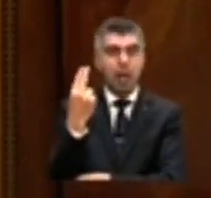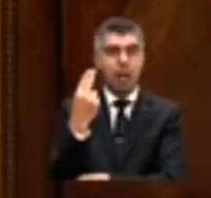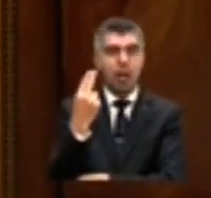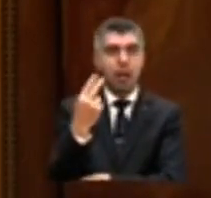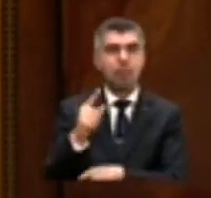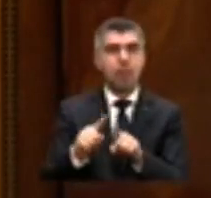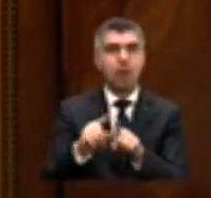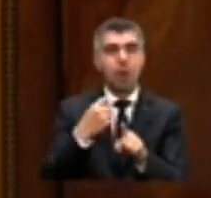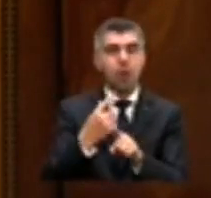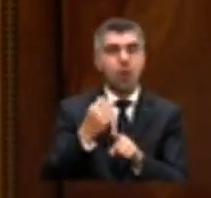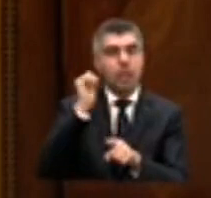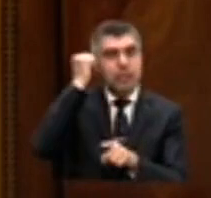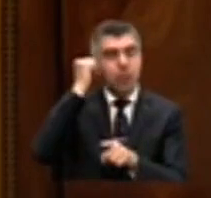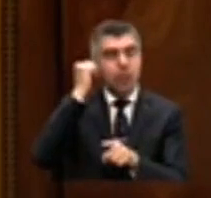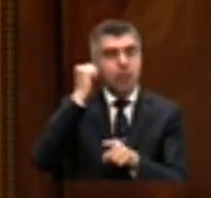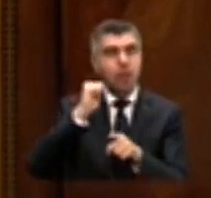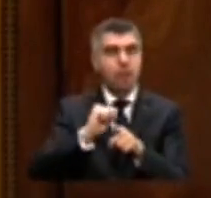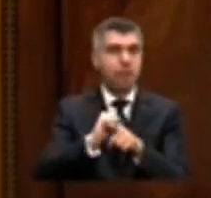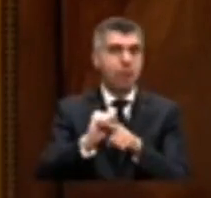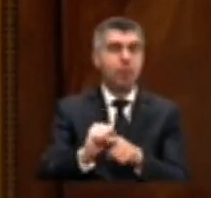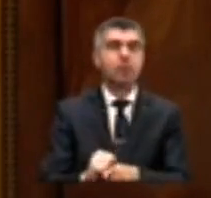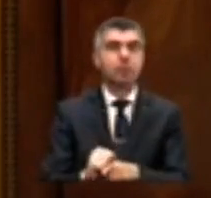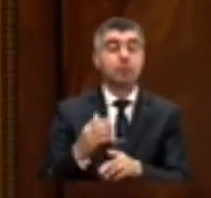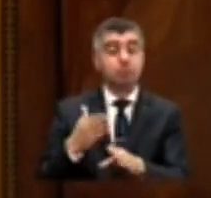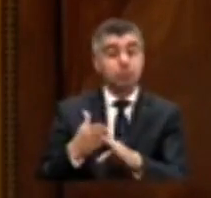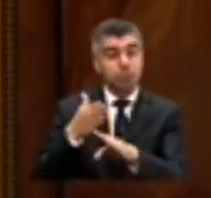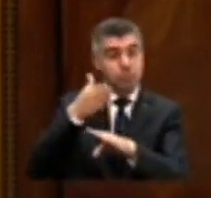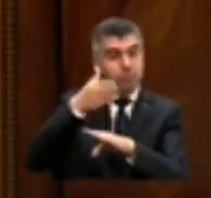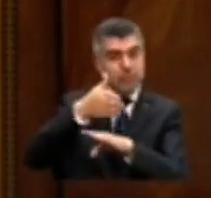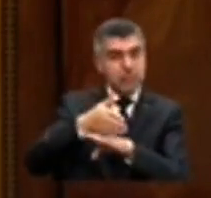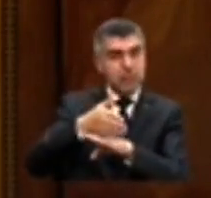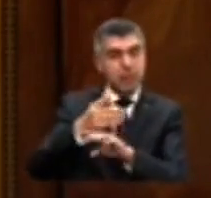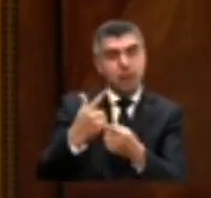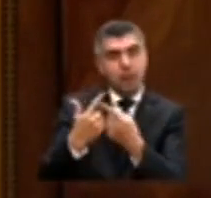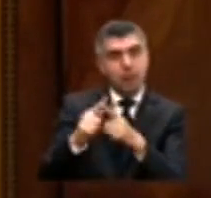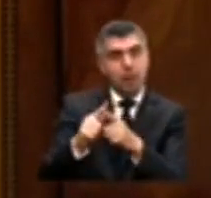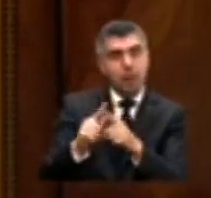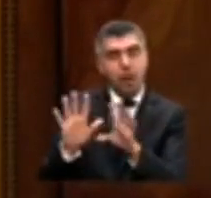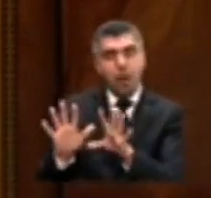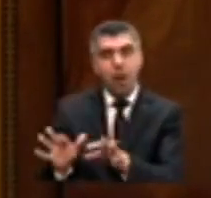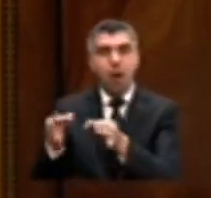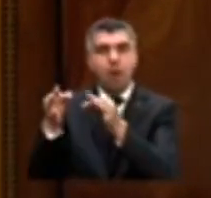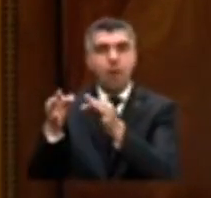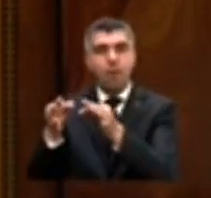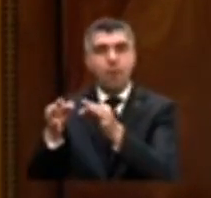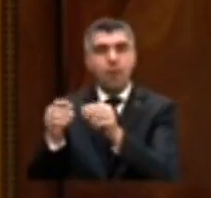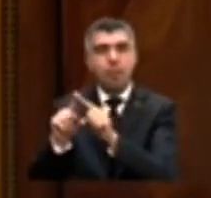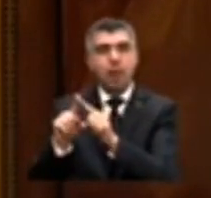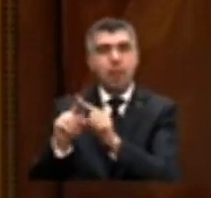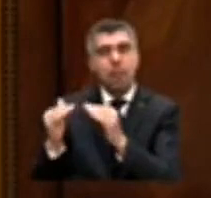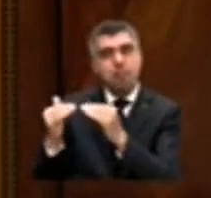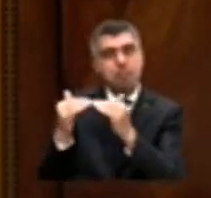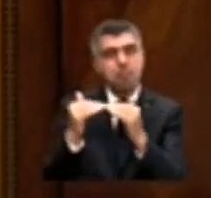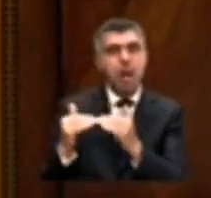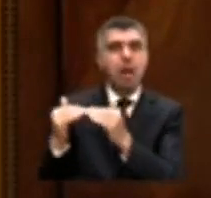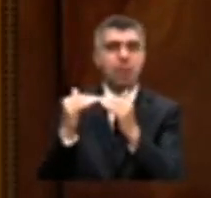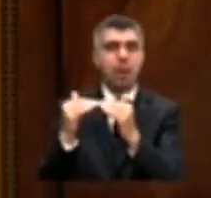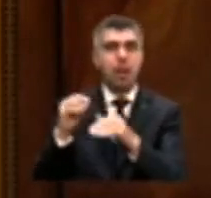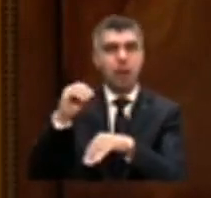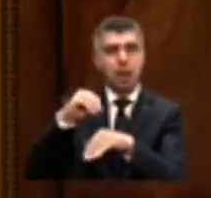كلية التربية لتكوين الأساتذة، يكون الولوج إليها على أساس انتقائي بالموازاة مع تعزيز